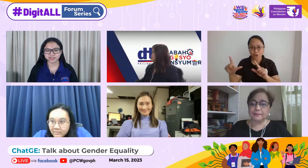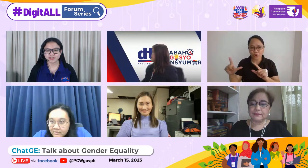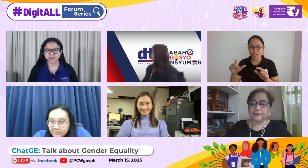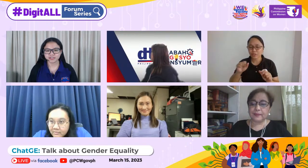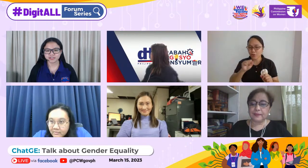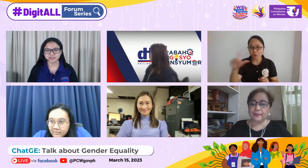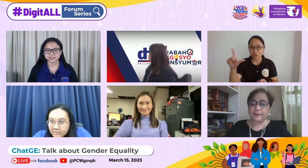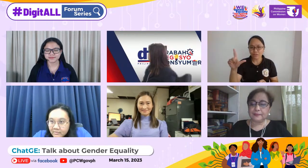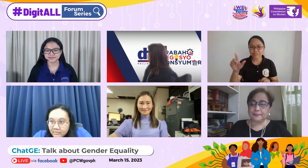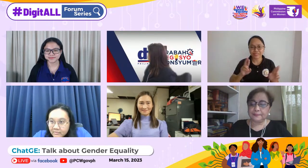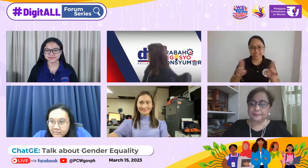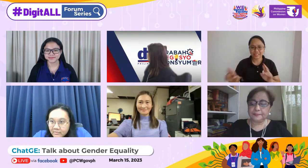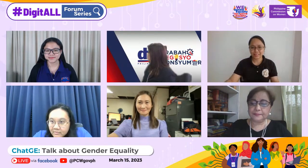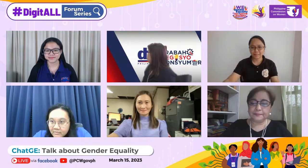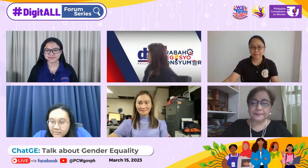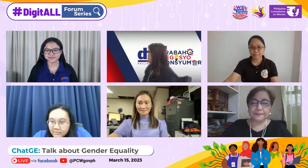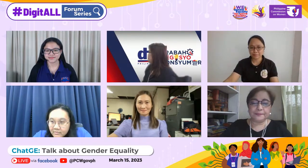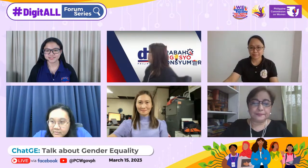po